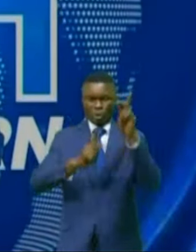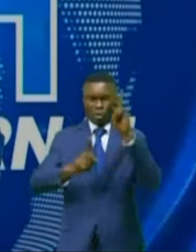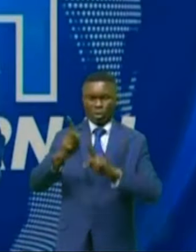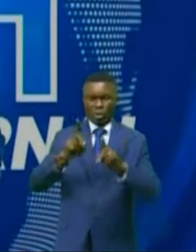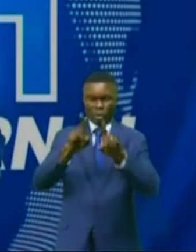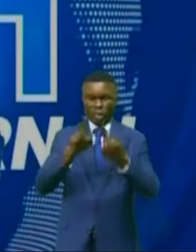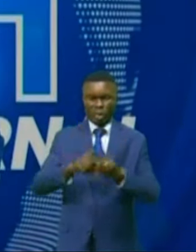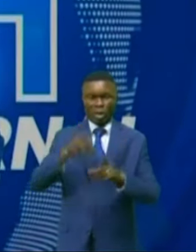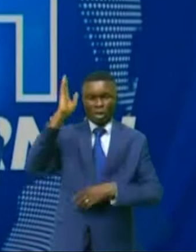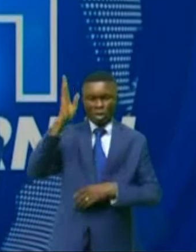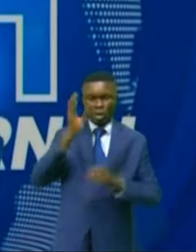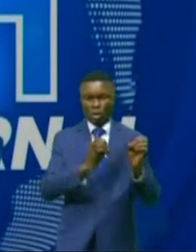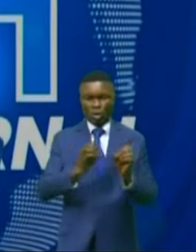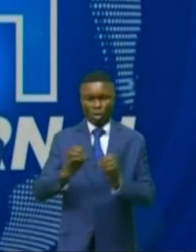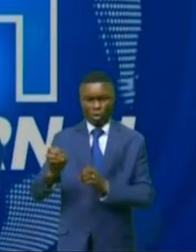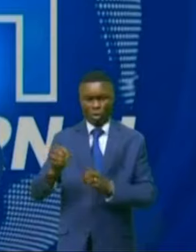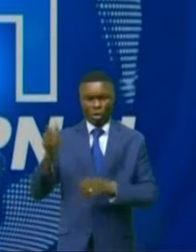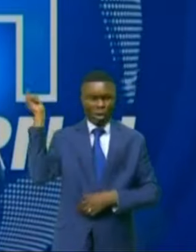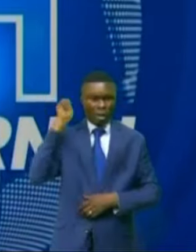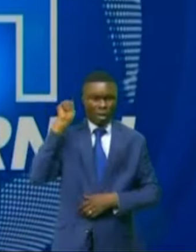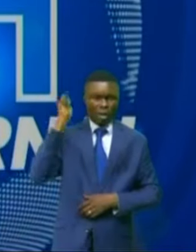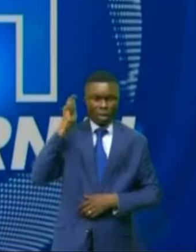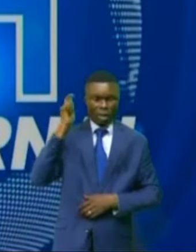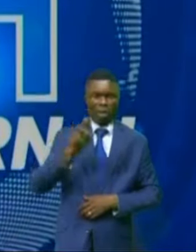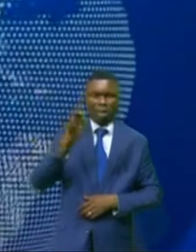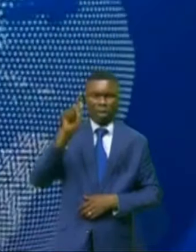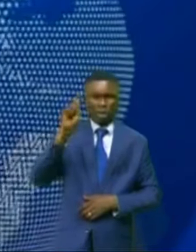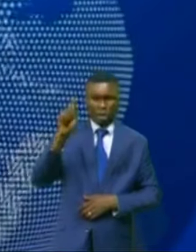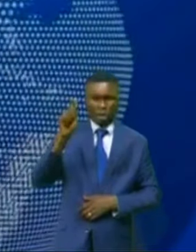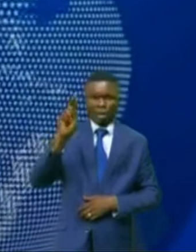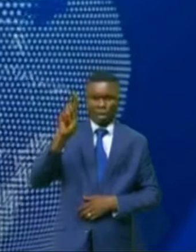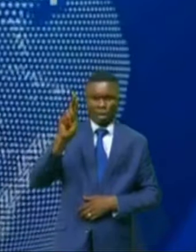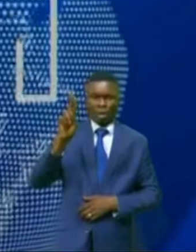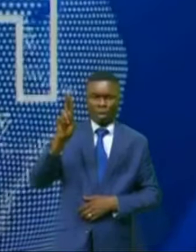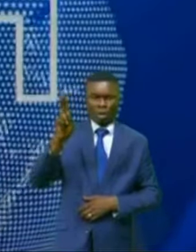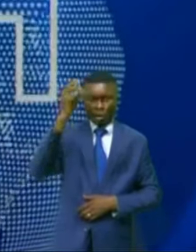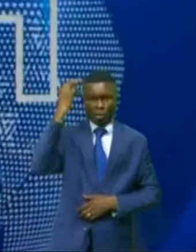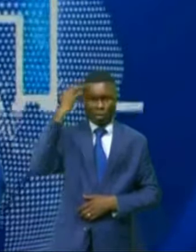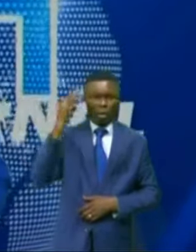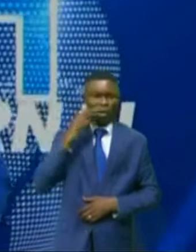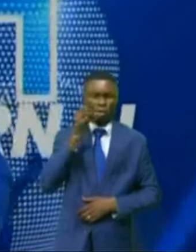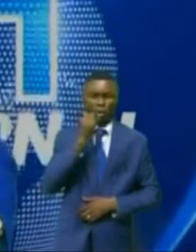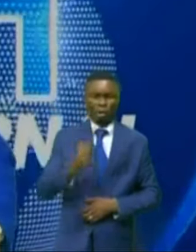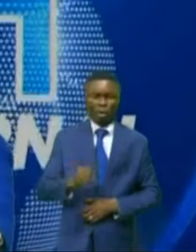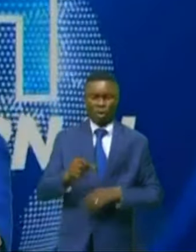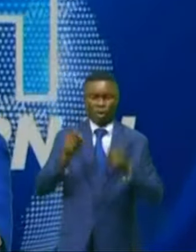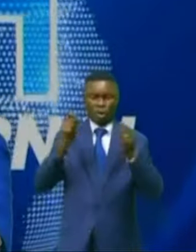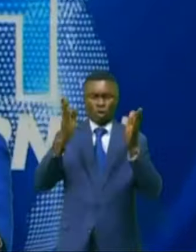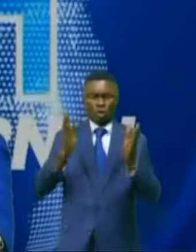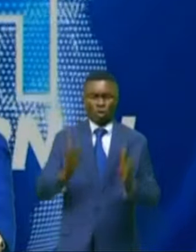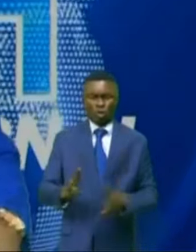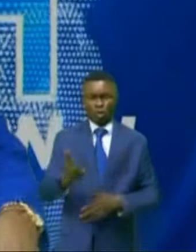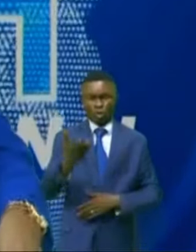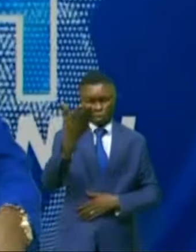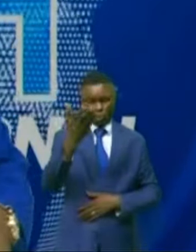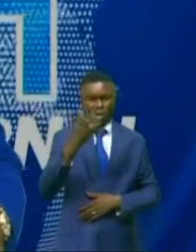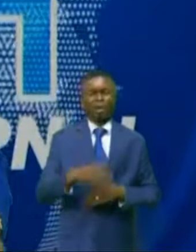Une conférence animée par le professeur Toussaint Chilombo, ministre honoraire des médias. Un reportage de Mireille